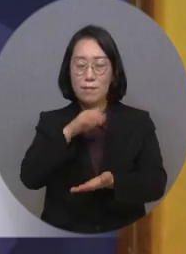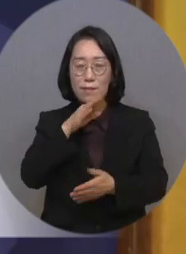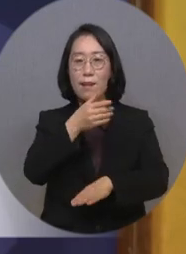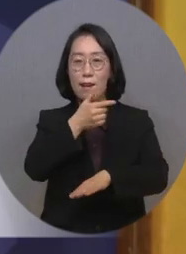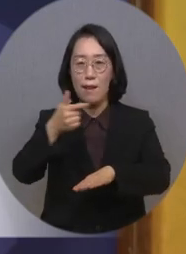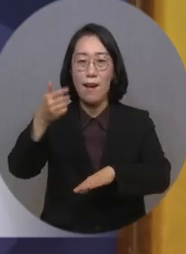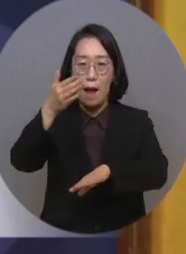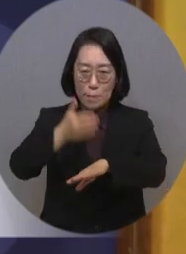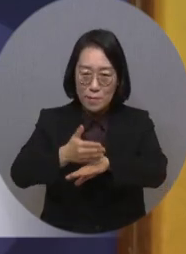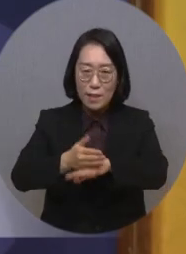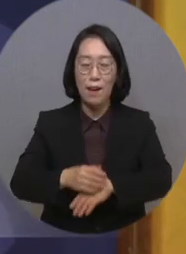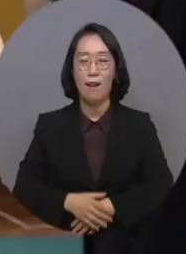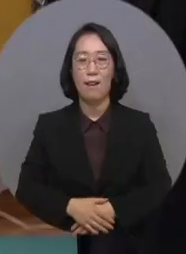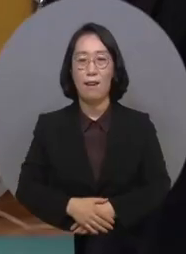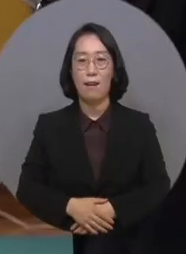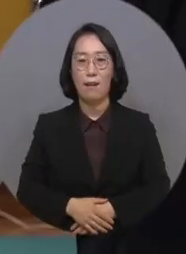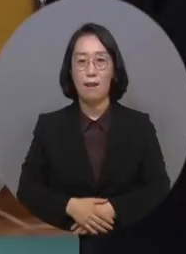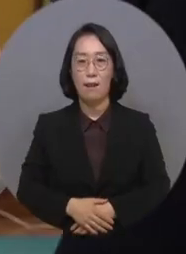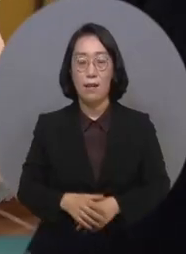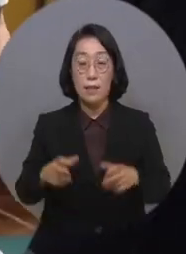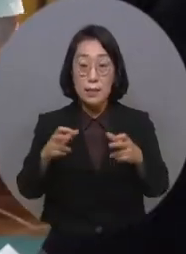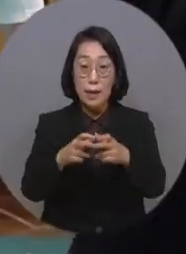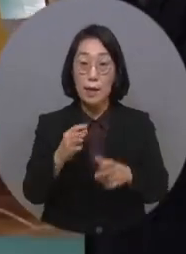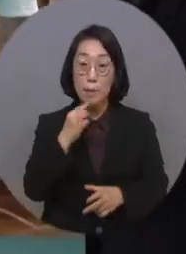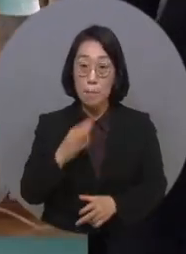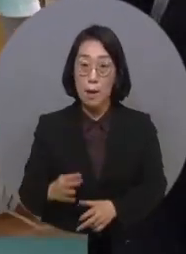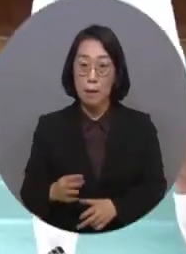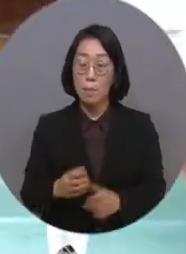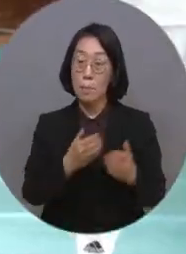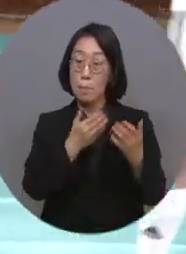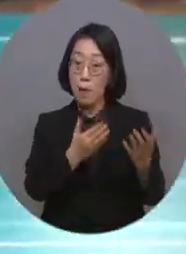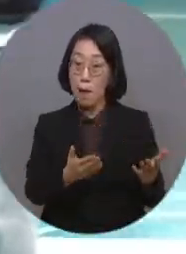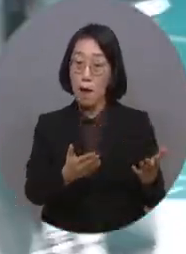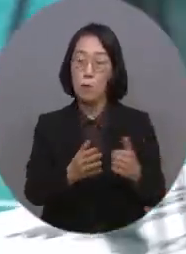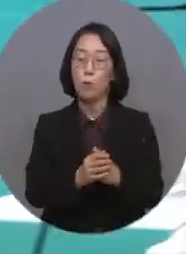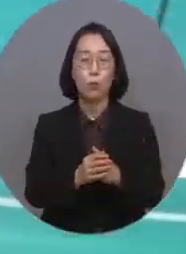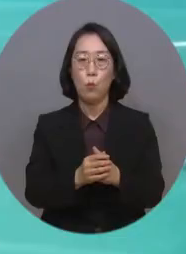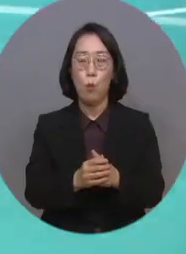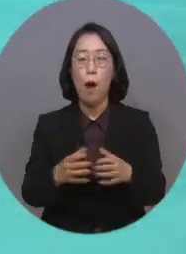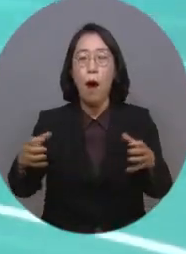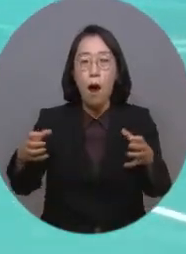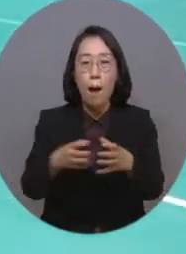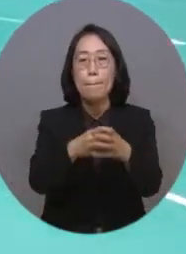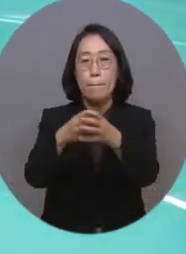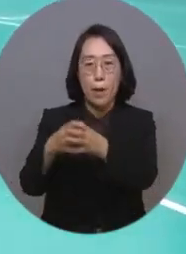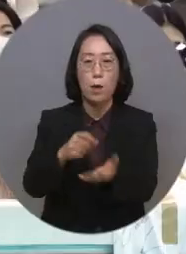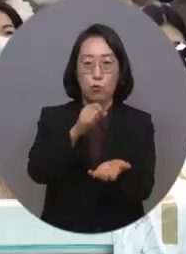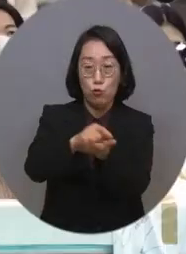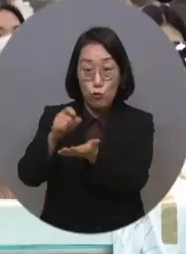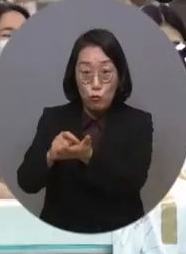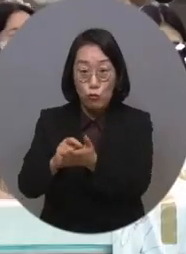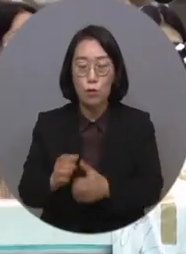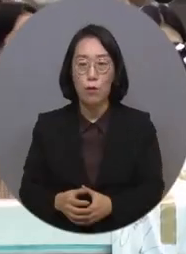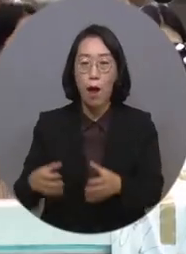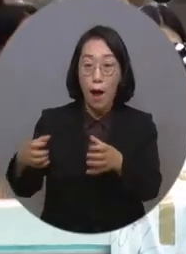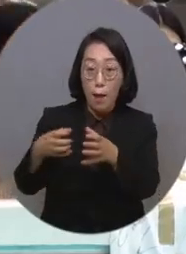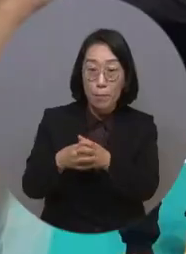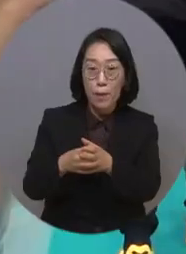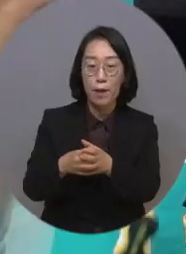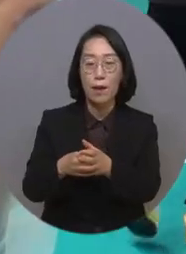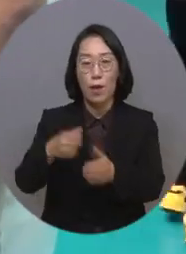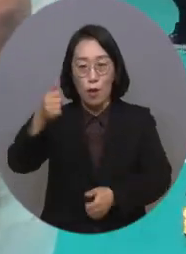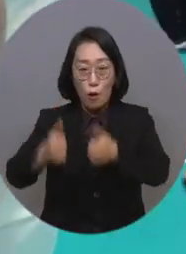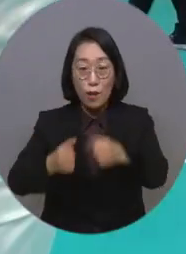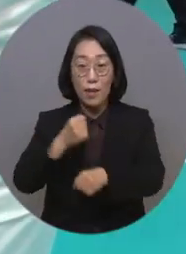마음을 갖고 있습니다. 장애인들만의 행사가 아닌 하나의 문화축제가 될 수 있도록 K리그 선수들과 함께 경기를